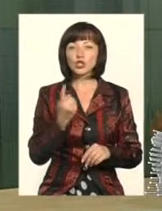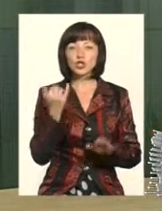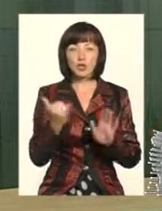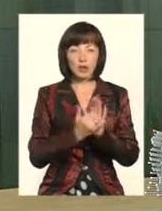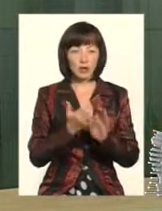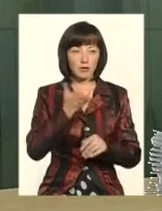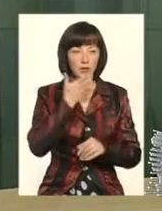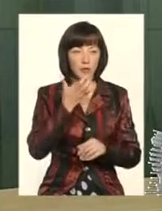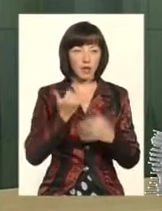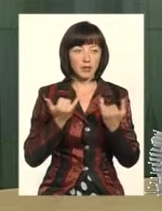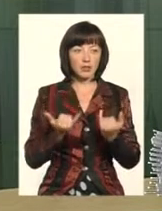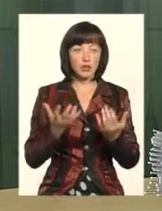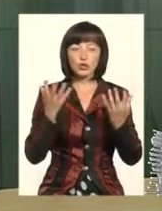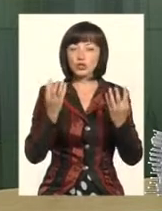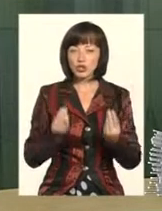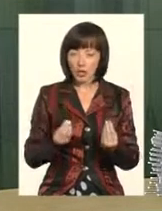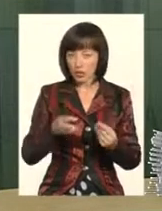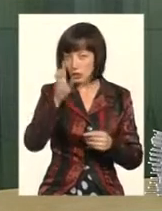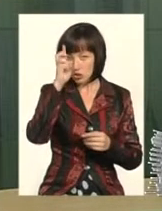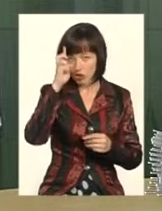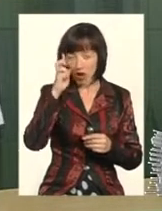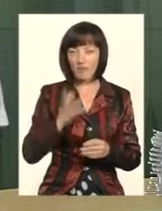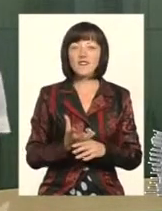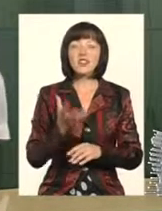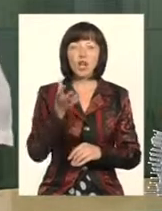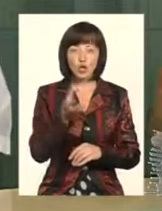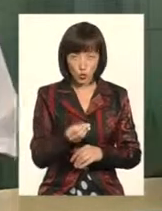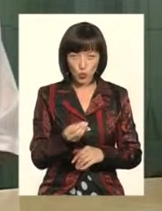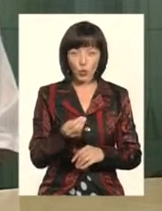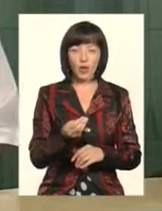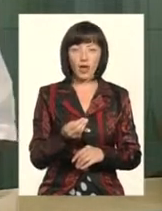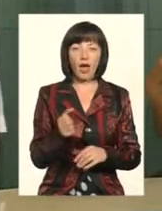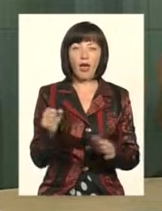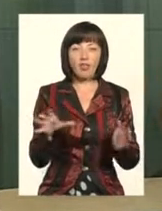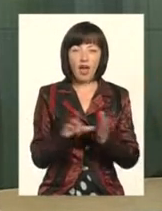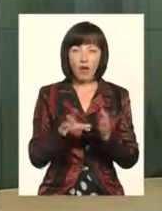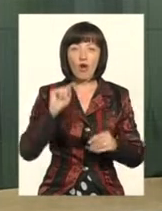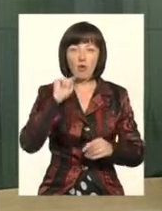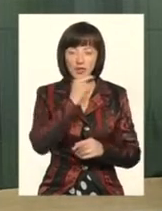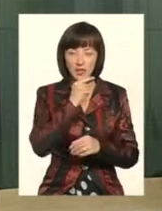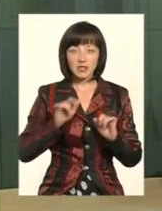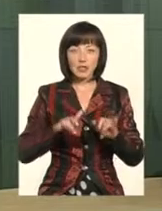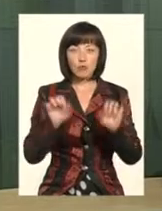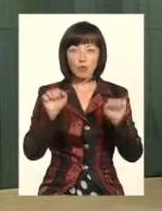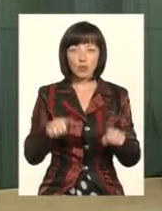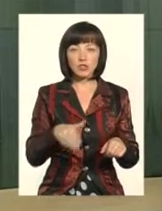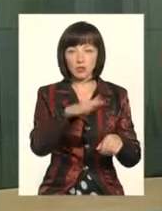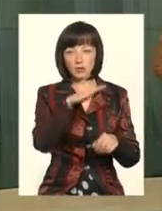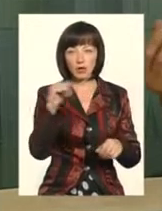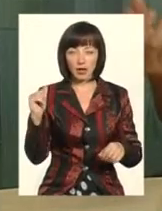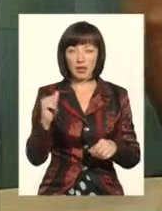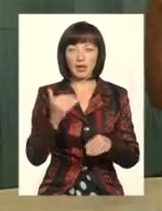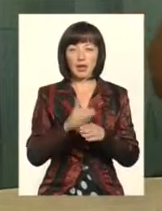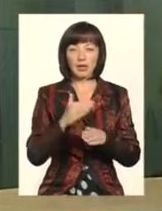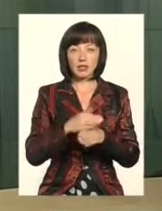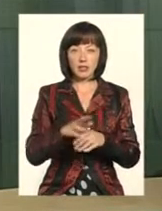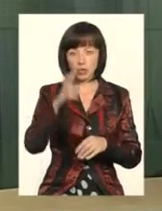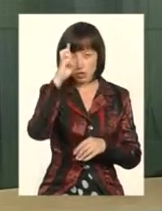сказати. На сьогоднішній день держава фінансує енергоефективні заходи. Тобто можна взяти кредит ОСББ, держава